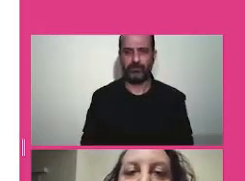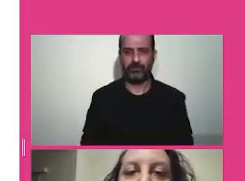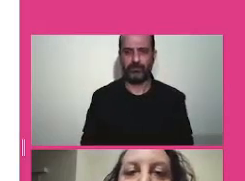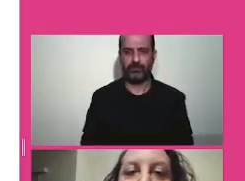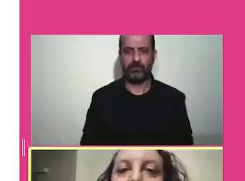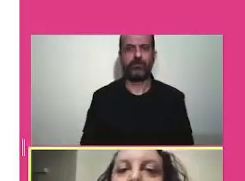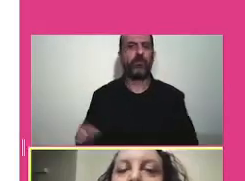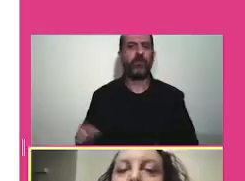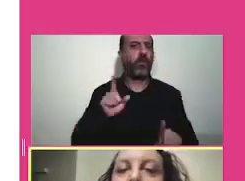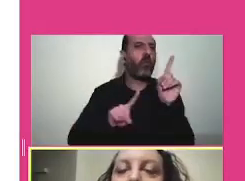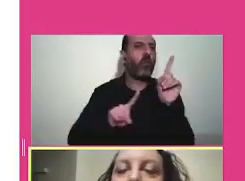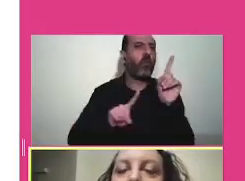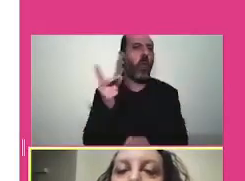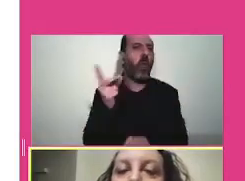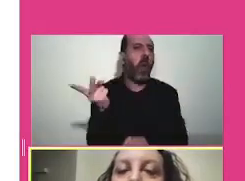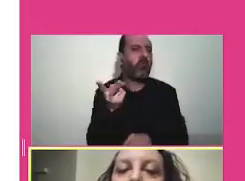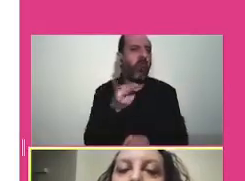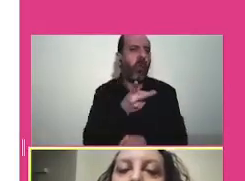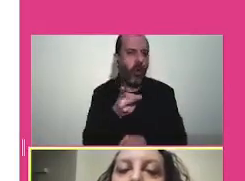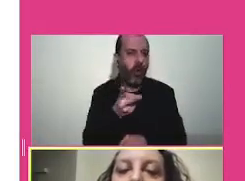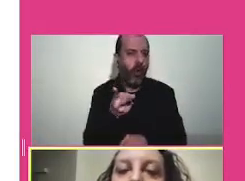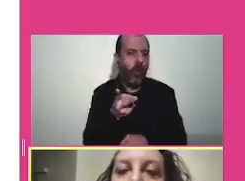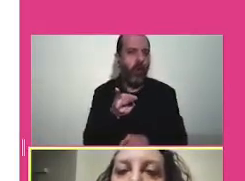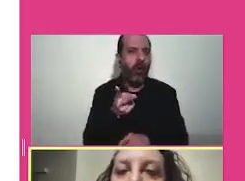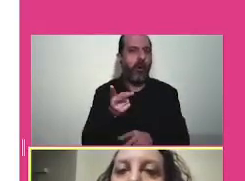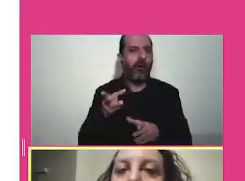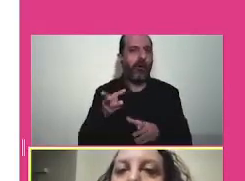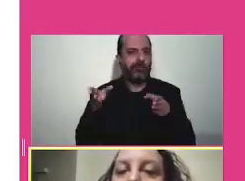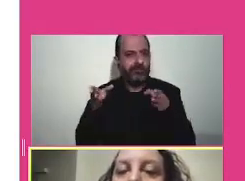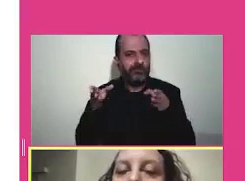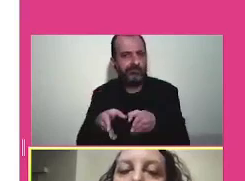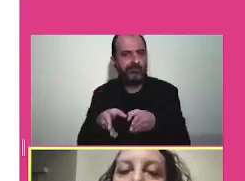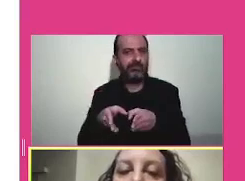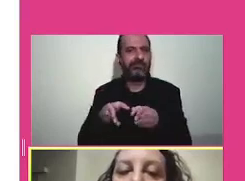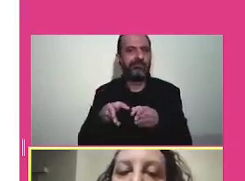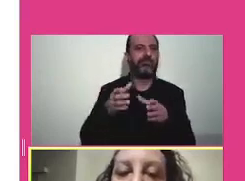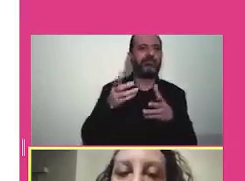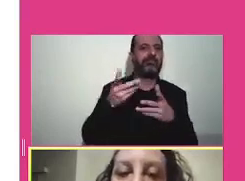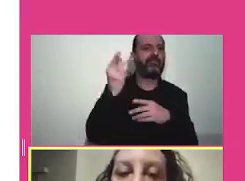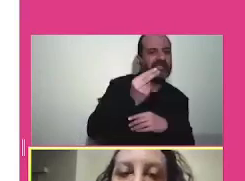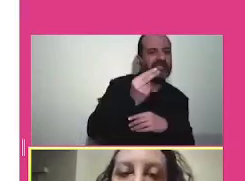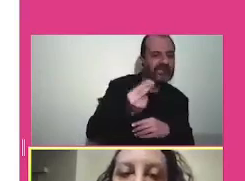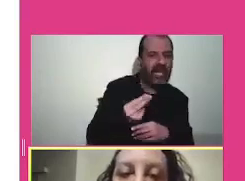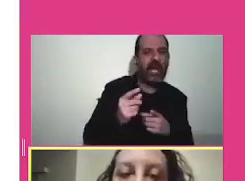Ωραία. Ποιος από τους δύο έχει ασχοληθεί με εικαστικά ή